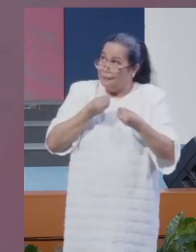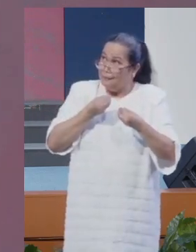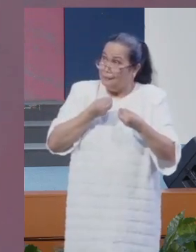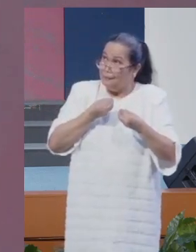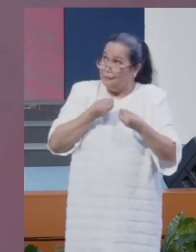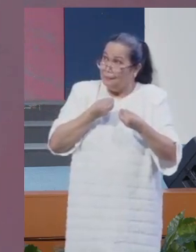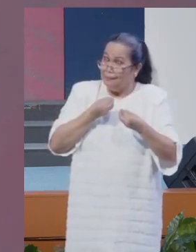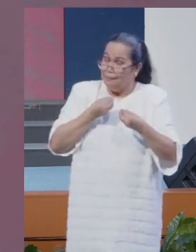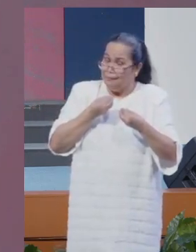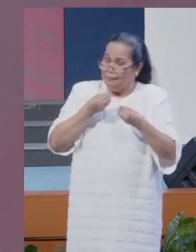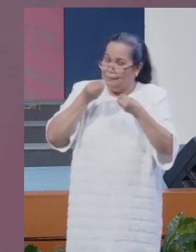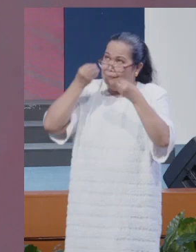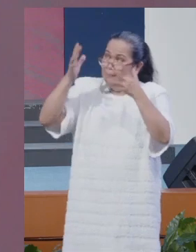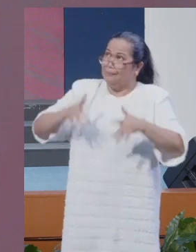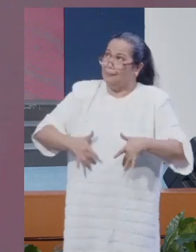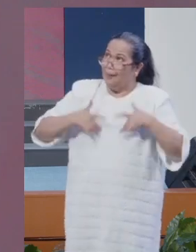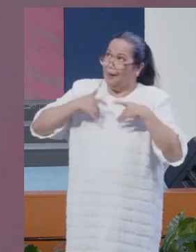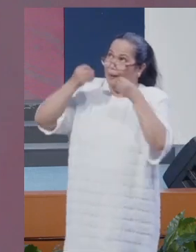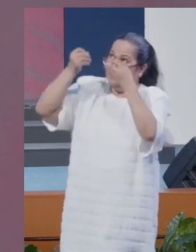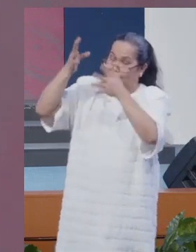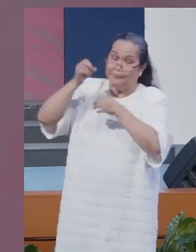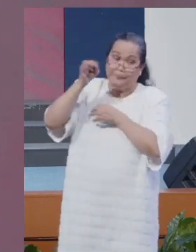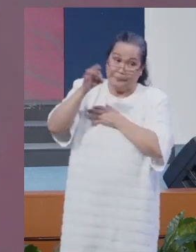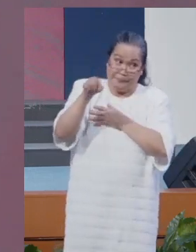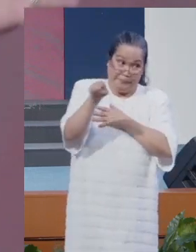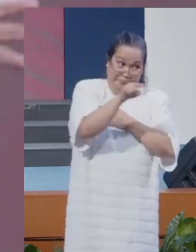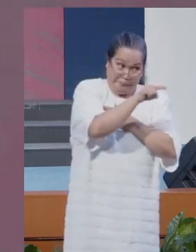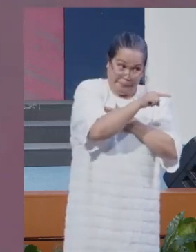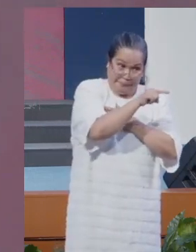bigay na sa Kanya ang inyong buhay. Kung kayo ay